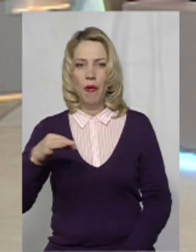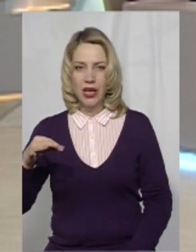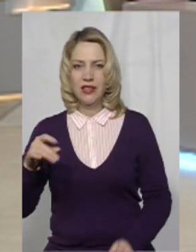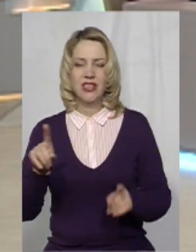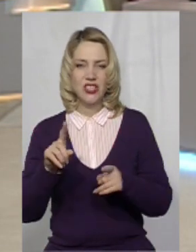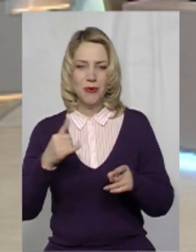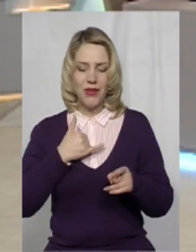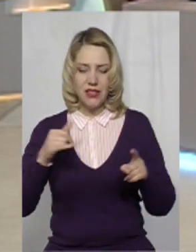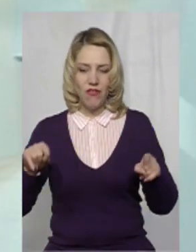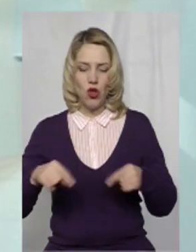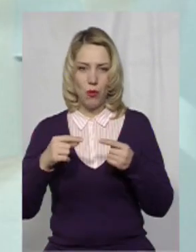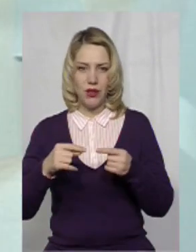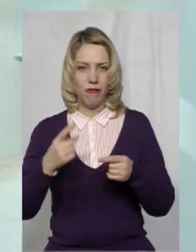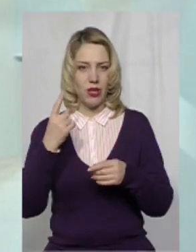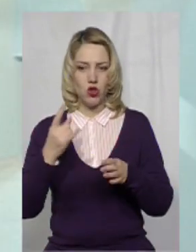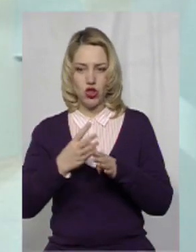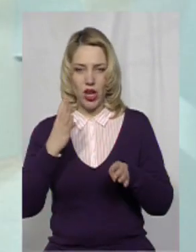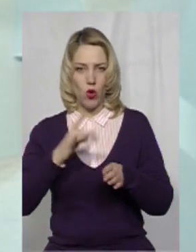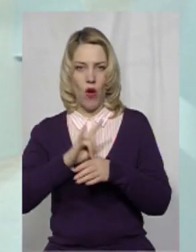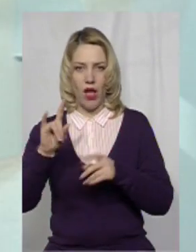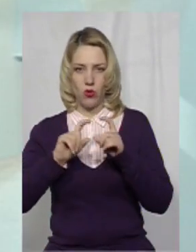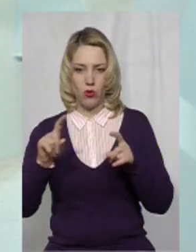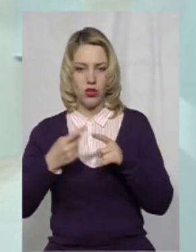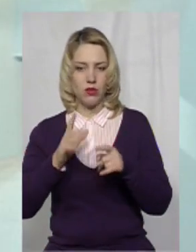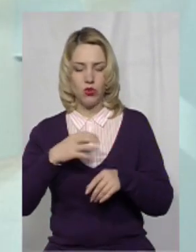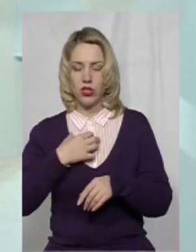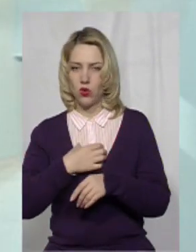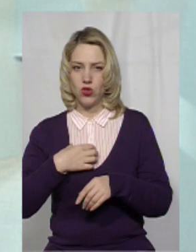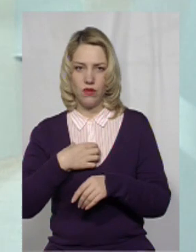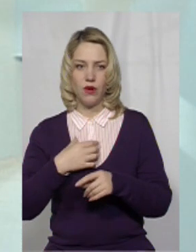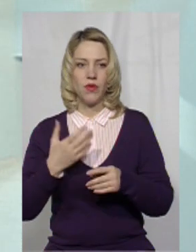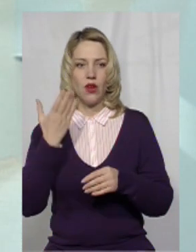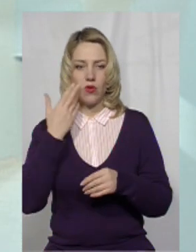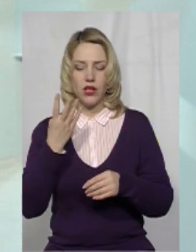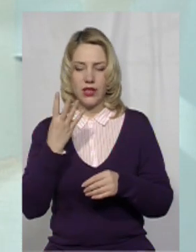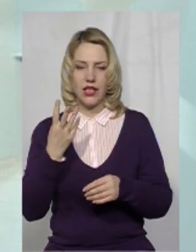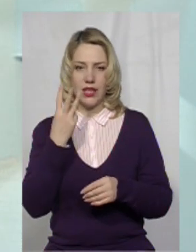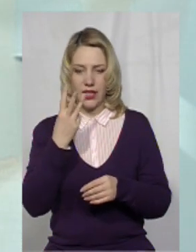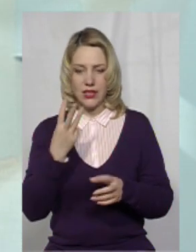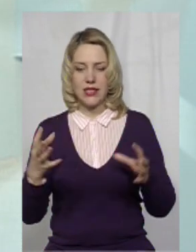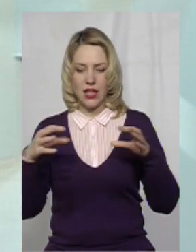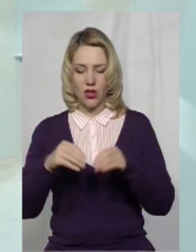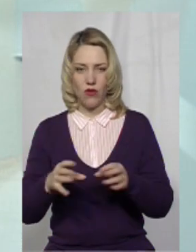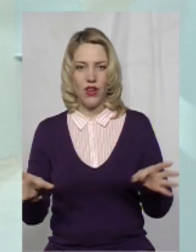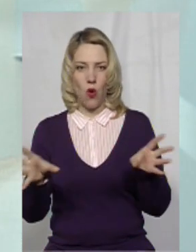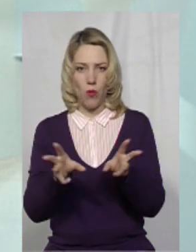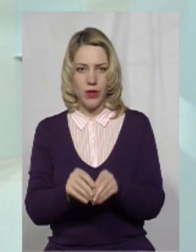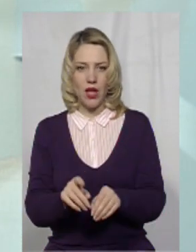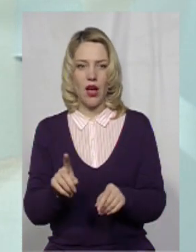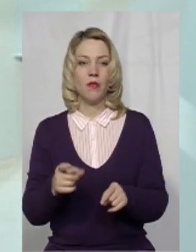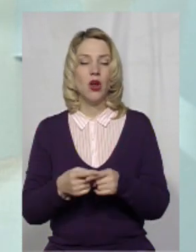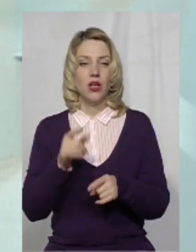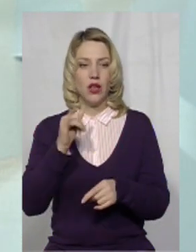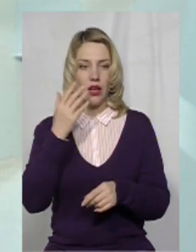нас відновили в першу чергу аеропорт, це буде самим ключовим фактом. Тобто це коли ми ці три складових об'єднаємо, про які ми говорили. І